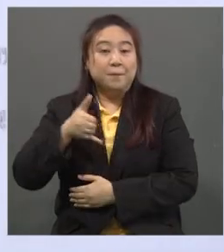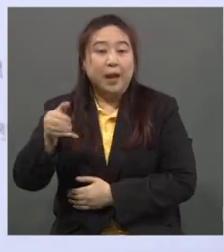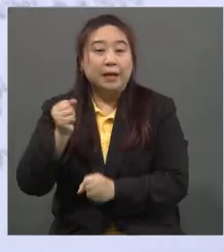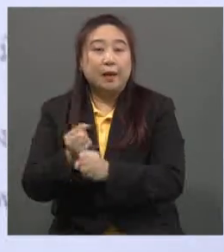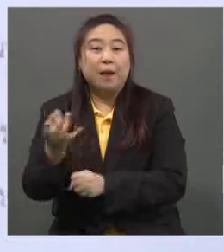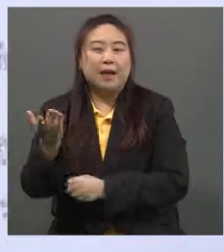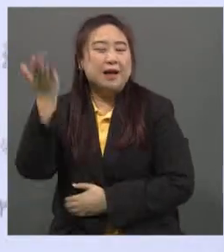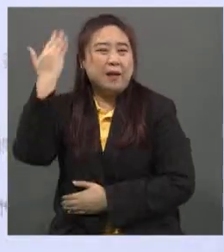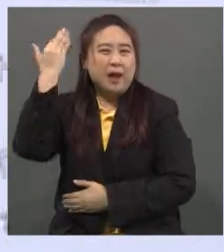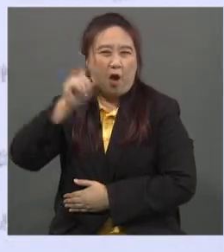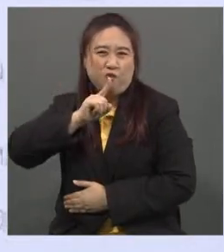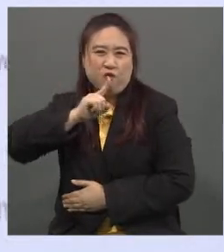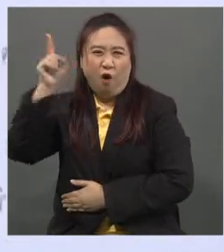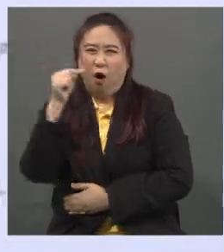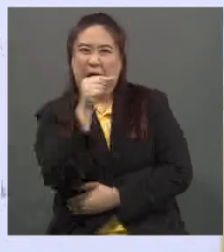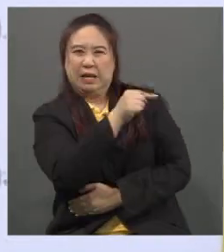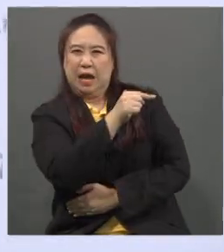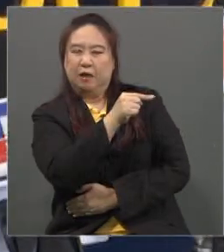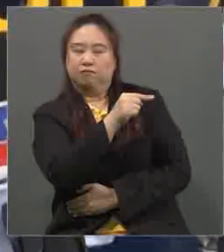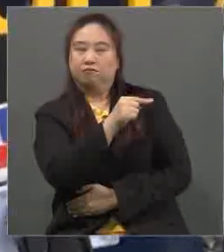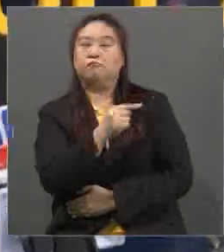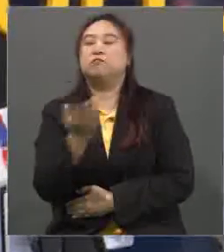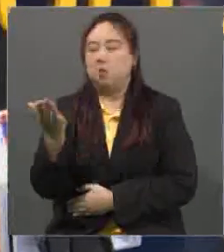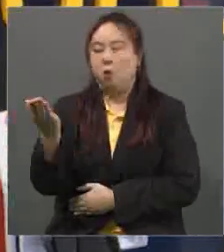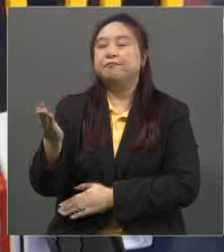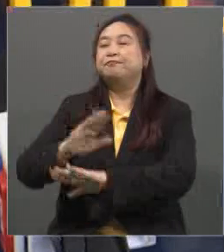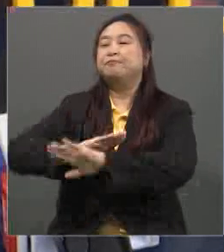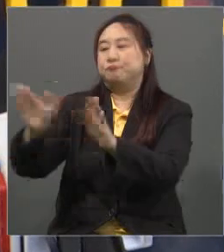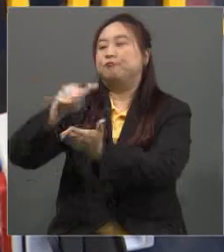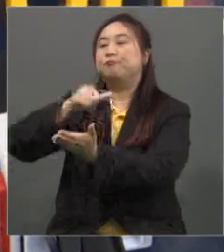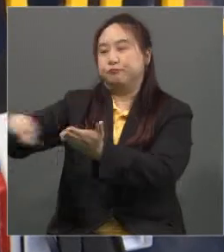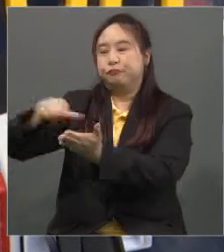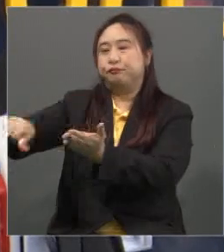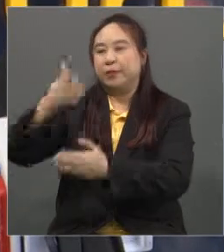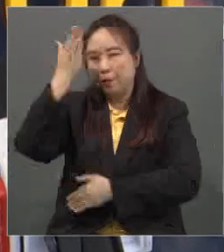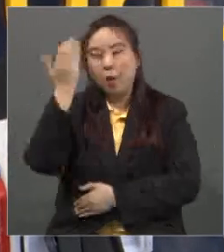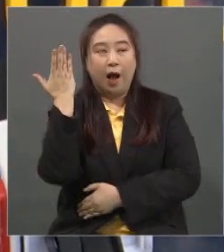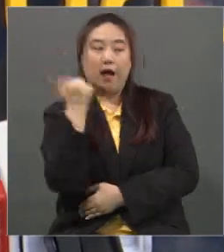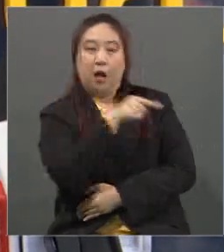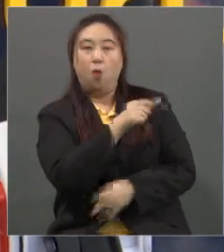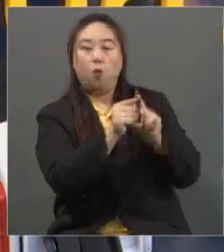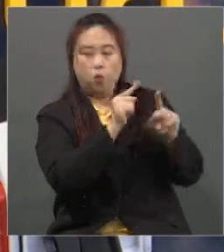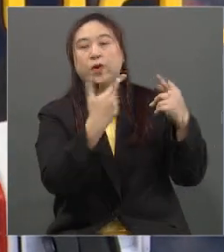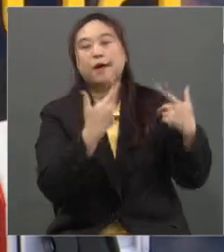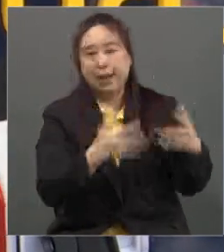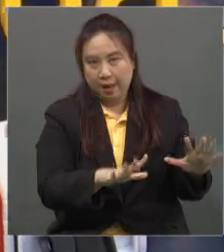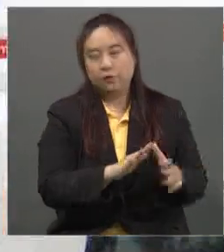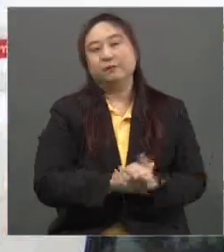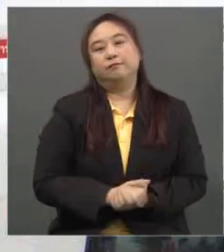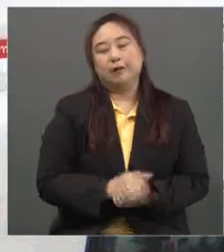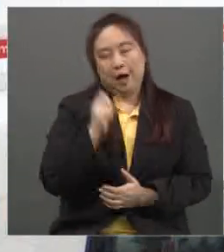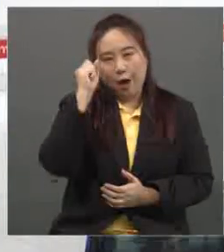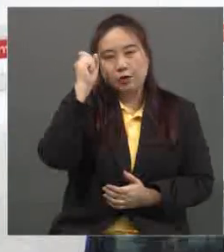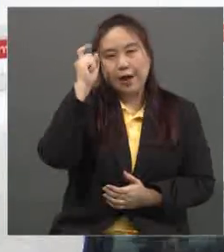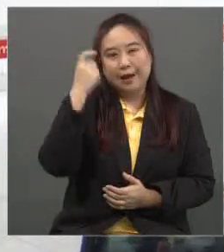ขอถอนคำร้องเพจสุขชาวบ้านนี่แหละค่ะโดยบอกว่าพูดคุยกับทีมงานเพจทั้งในจอและนอกจอตอนนี้คุยกันเนี่ยเข้า